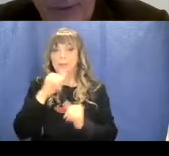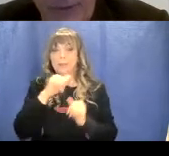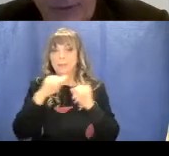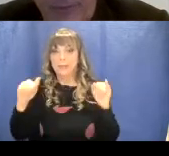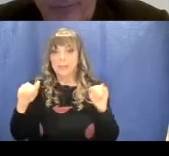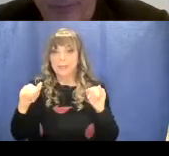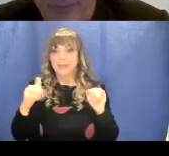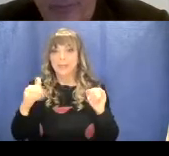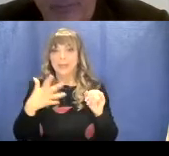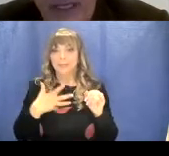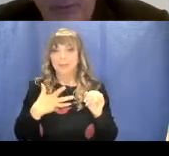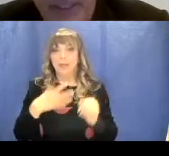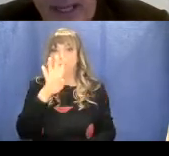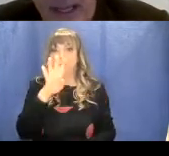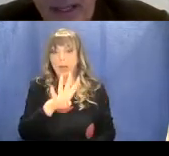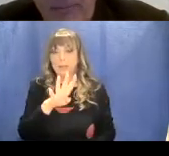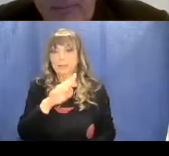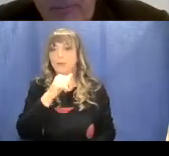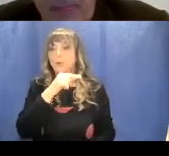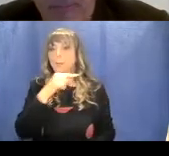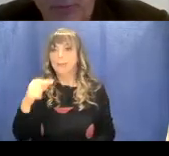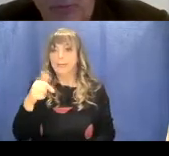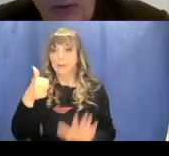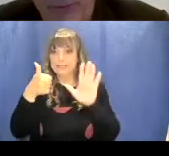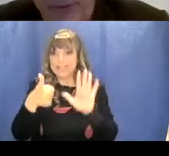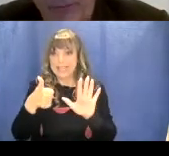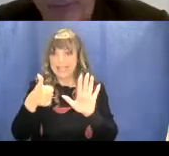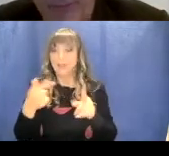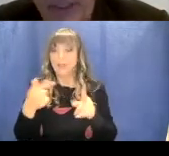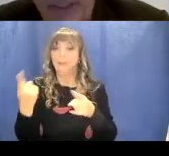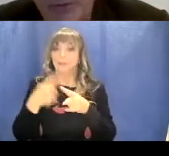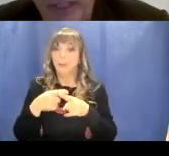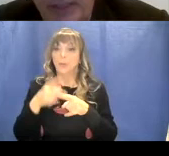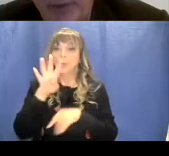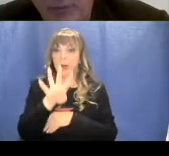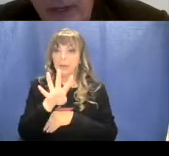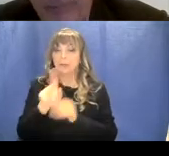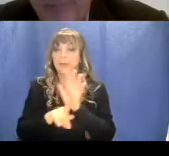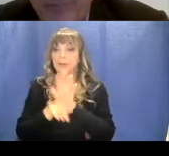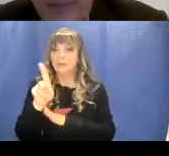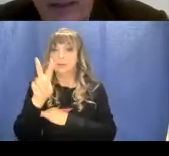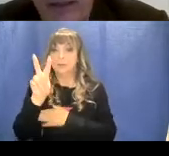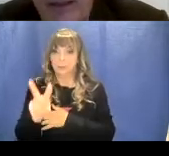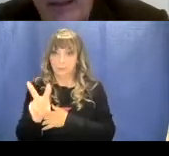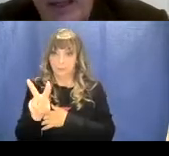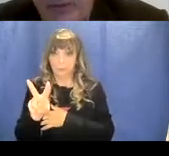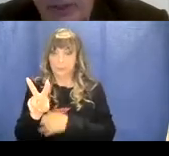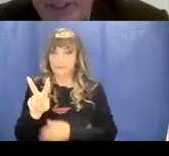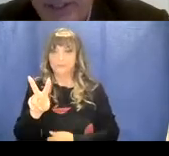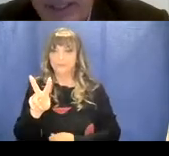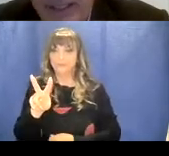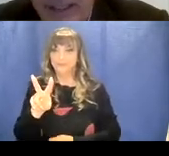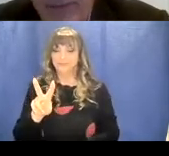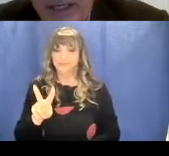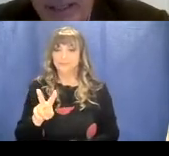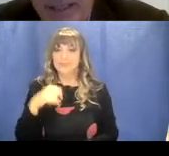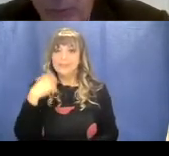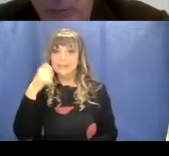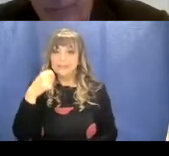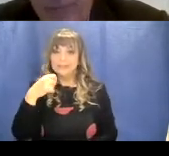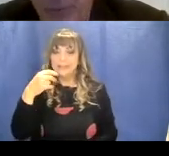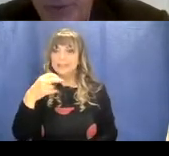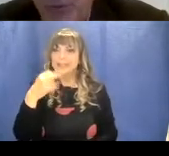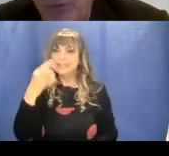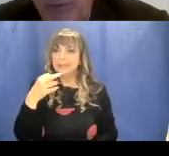4 meno sei più 4 il risultato e due eccola fosse interessante che viene sempre